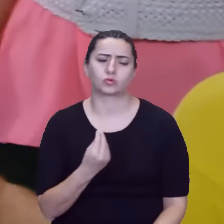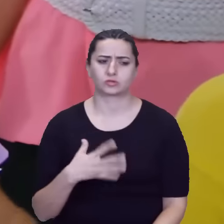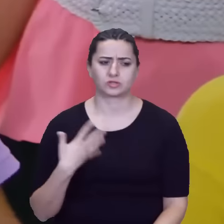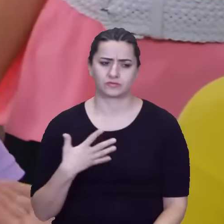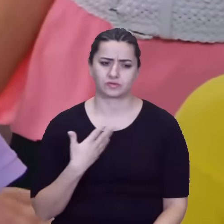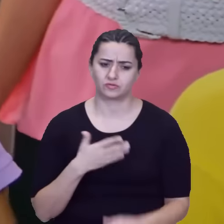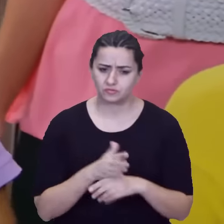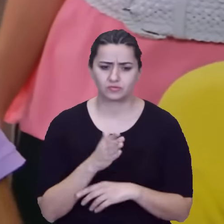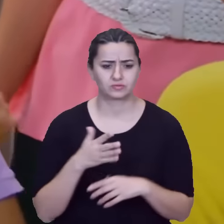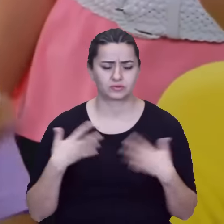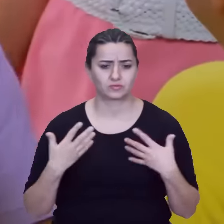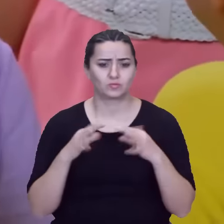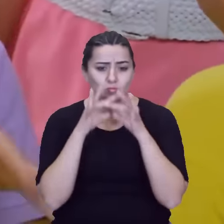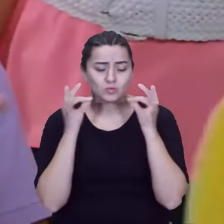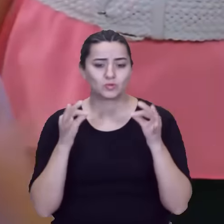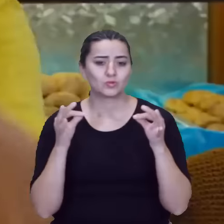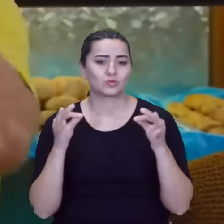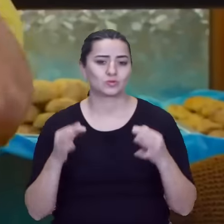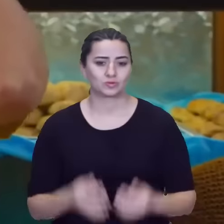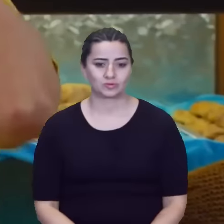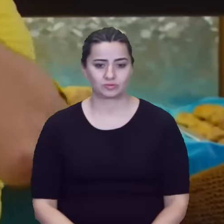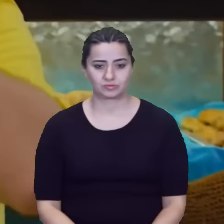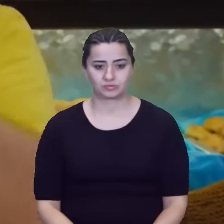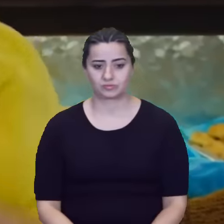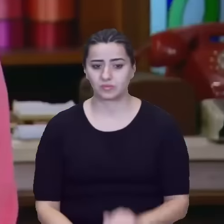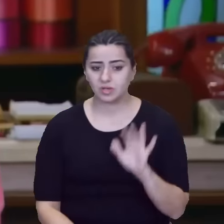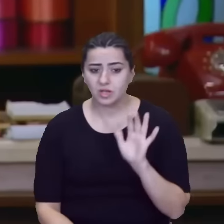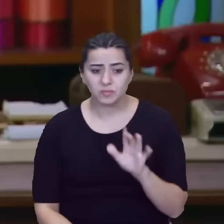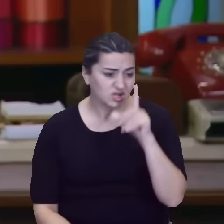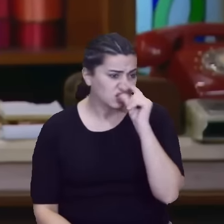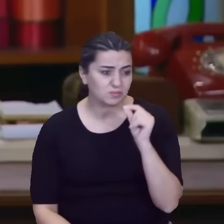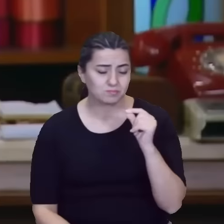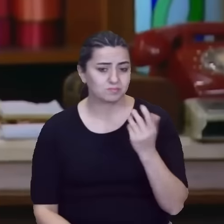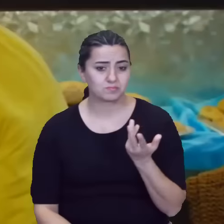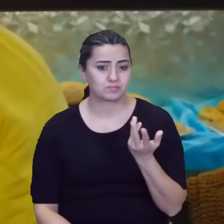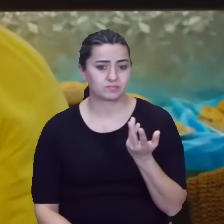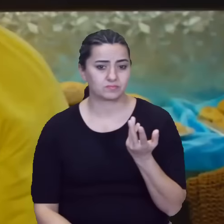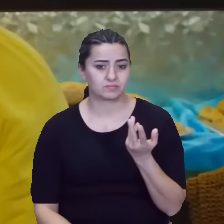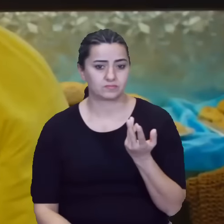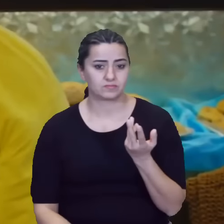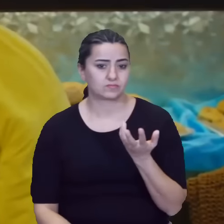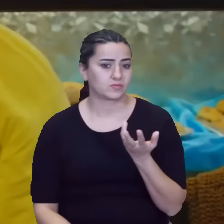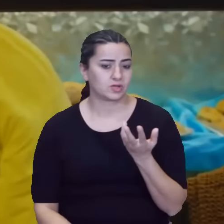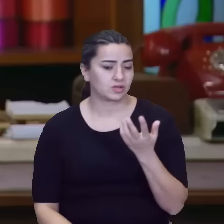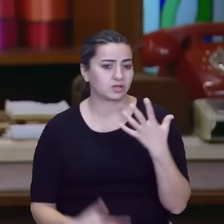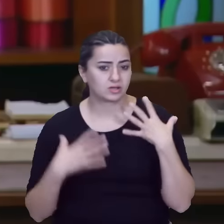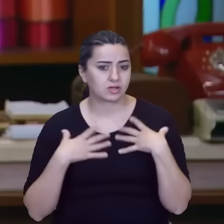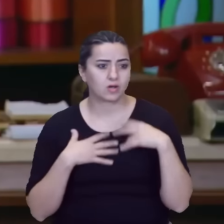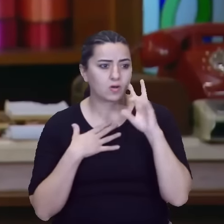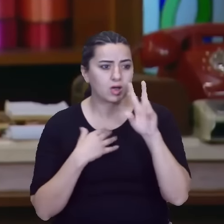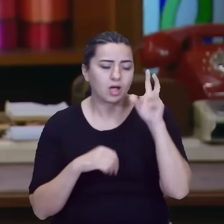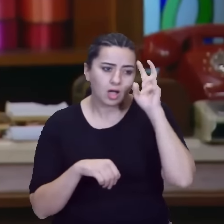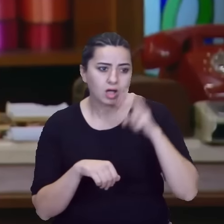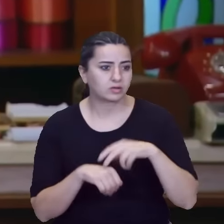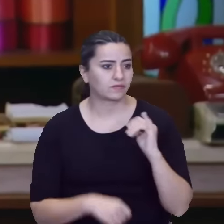ki de sevinir. Yapma gözünü seveyim. Mutluluktan havalara uçar. İyi de peki kim giyecek ki? Yani ya giydiği kişiyi